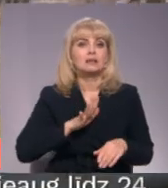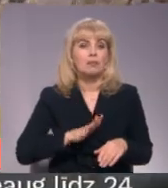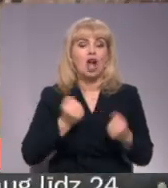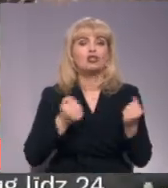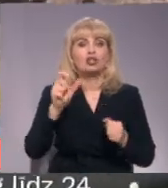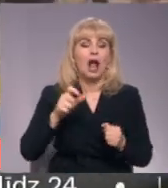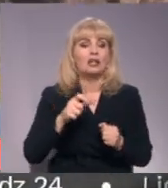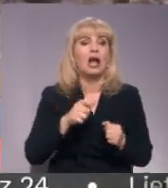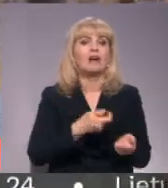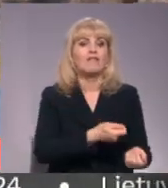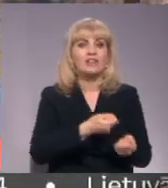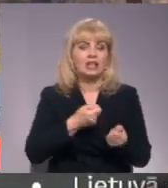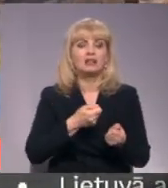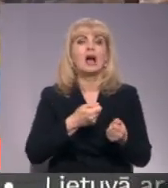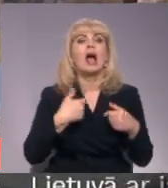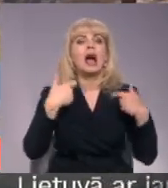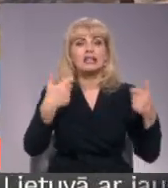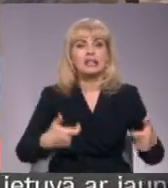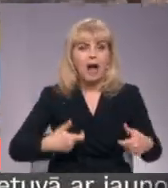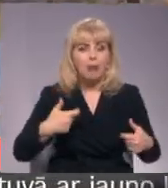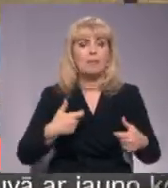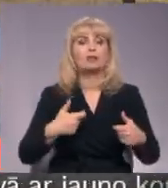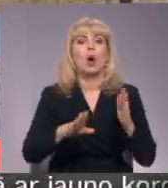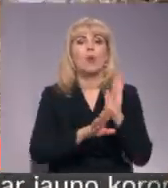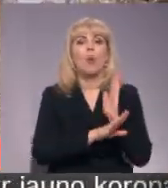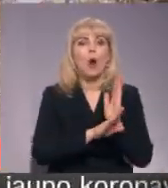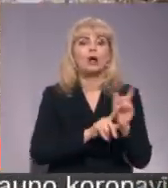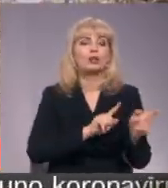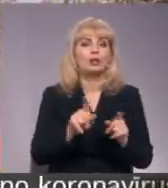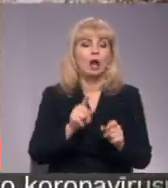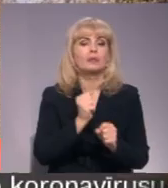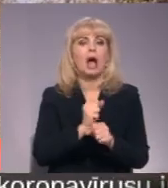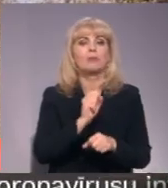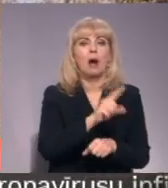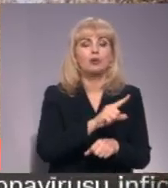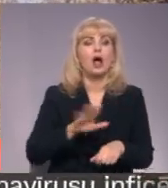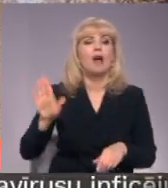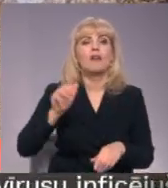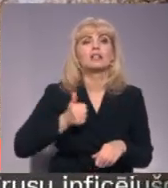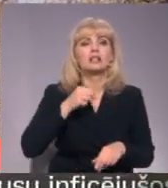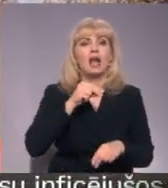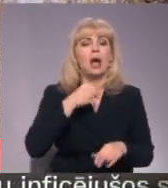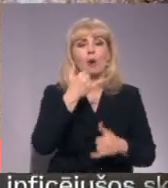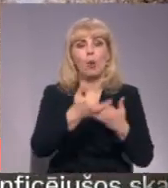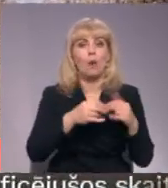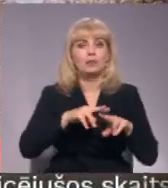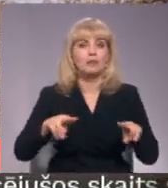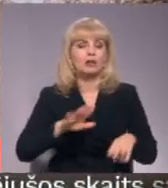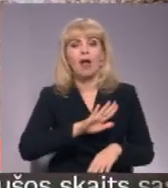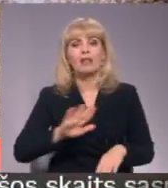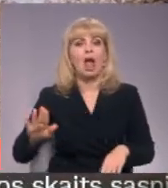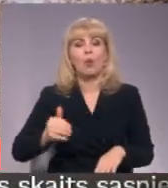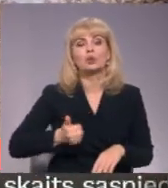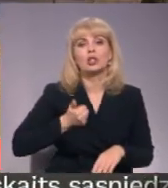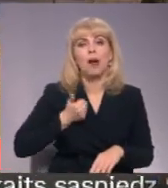tikai koku zarus, bet arī vecas riepas un citus priekšmetus. Darbu pasūtītājs ir valsts SIA Zemkopības ministrijas nekustamie